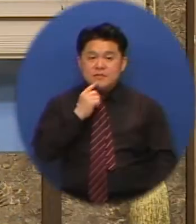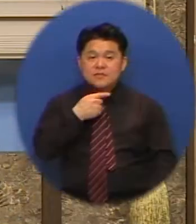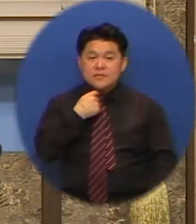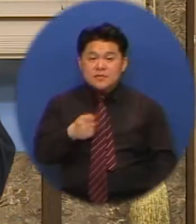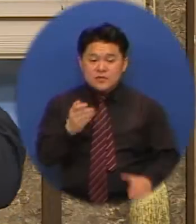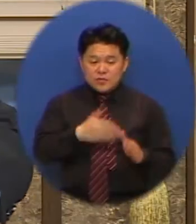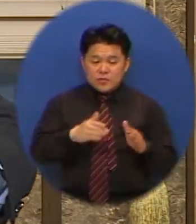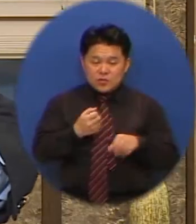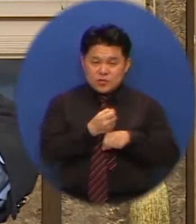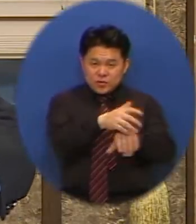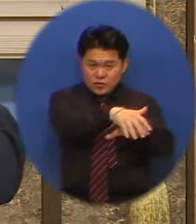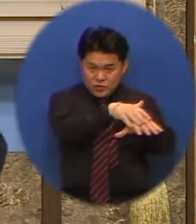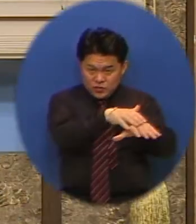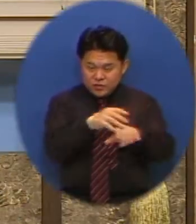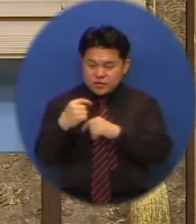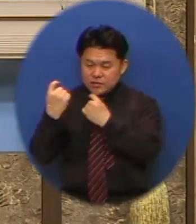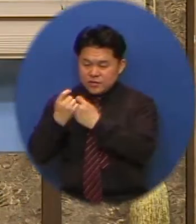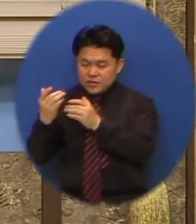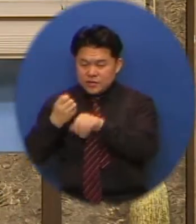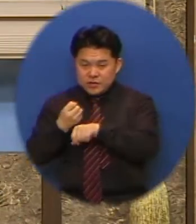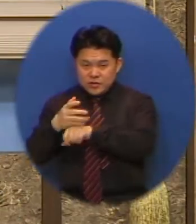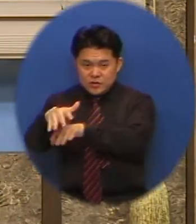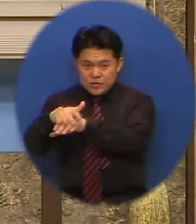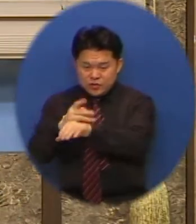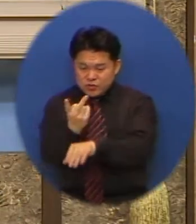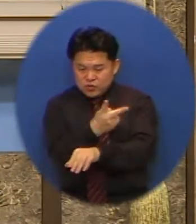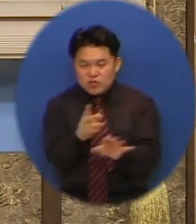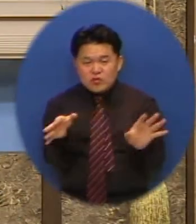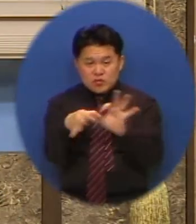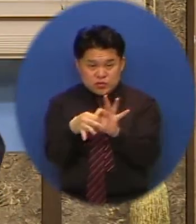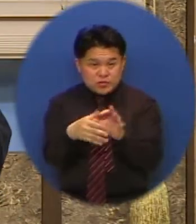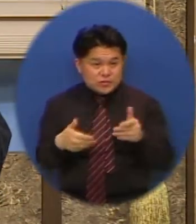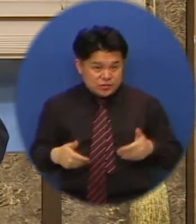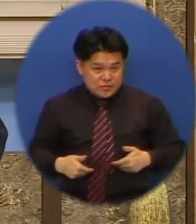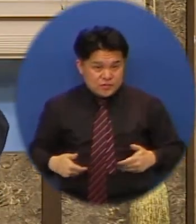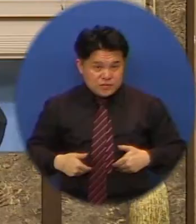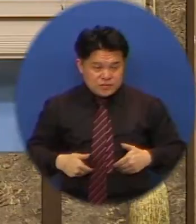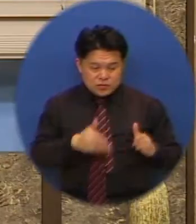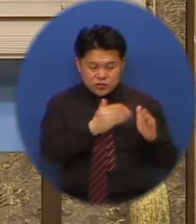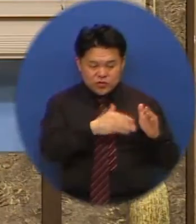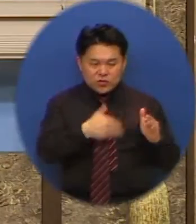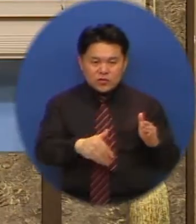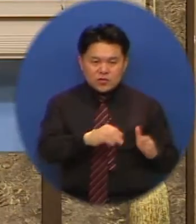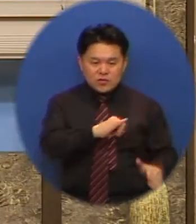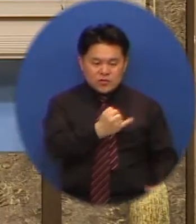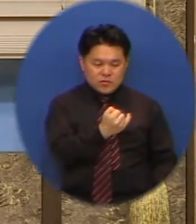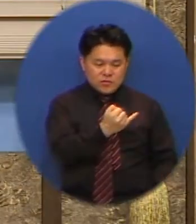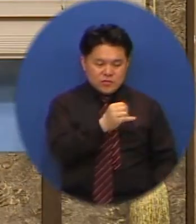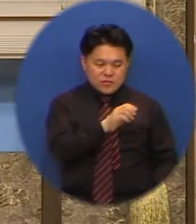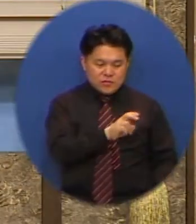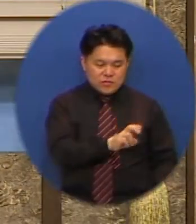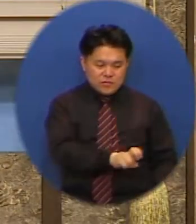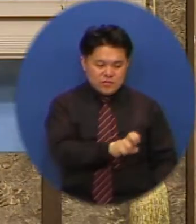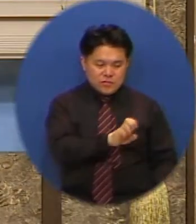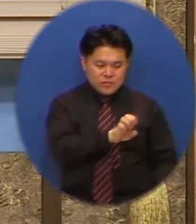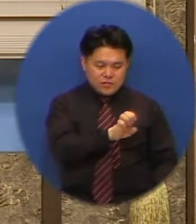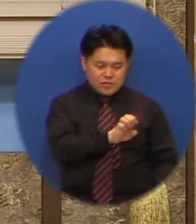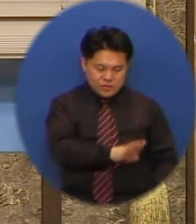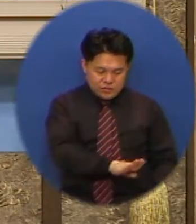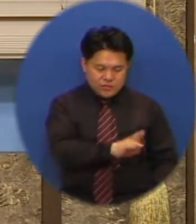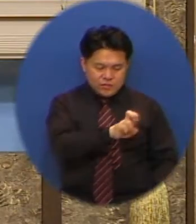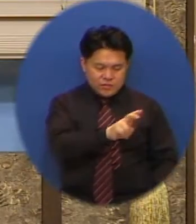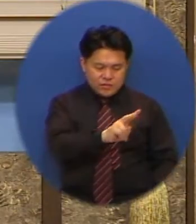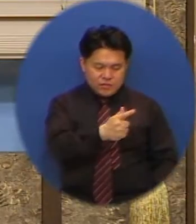이제 공공전달체계하고 민간전달체계하고 네. 연결을 시켜줘야 네. 되는데 네. 공공은 지금 읍면 동까지 지금 네. 이게 지금